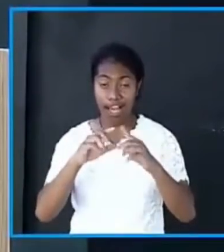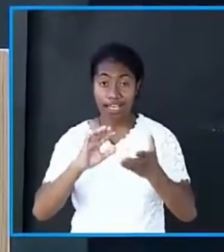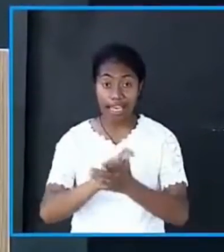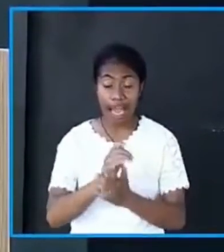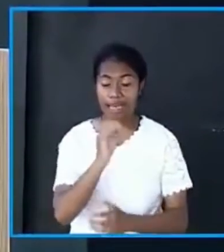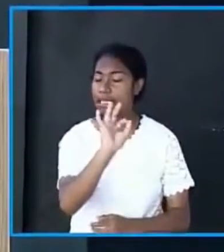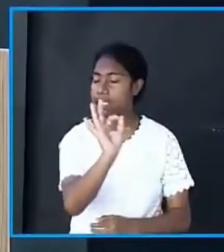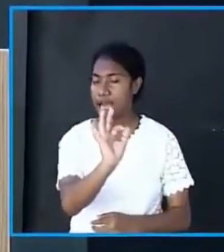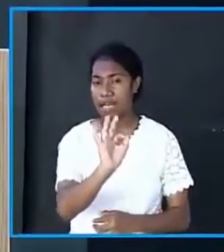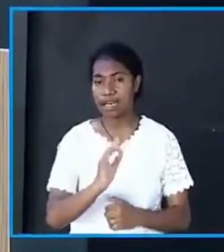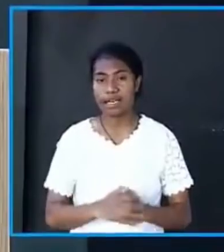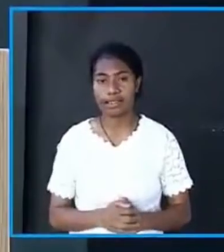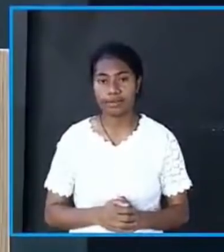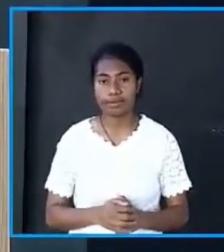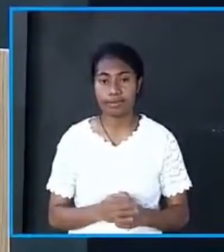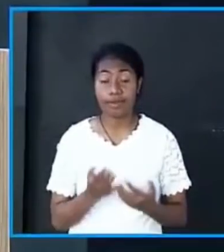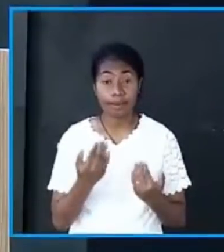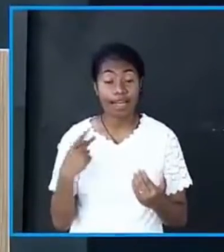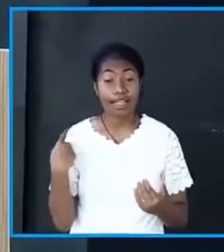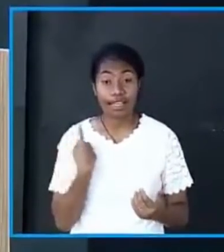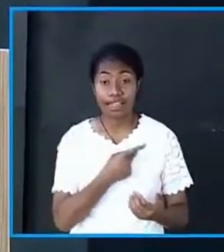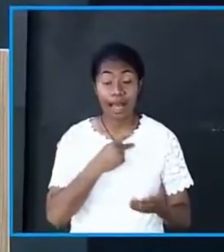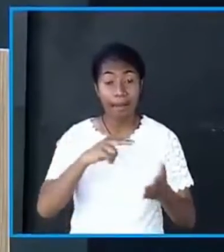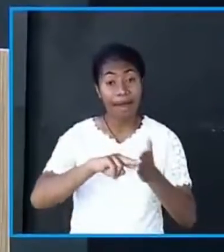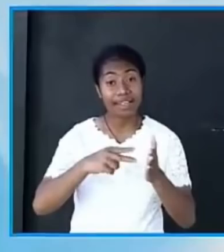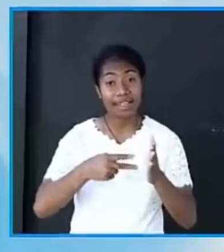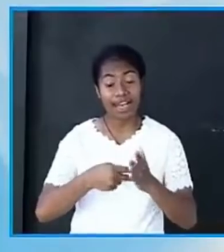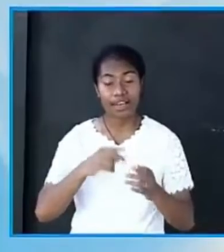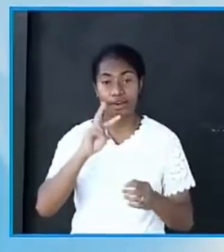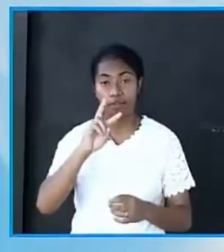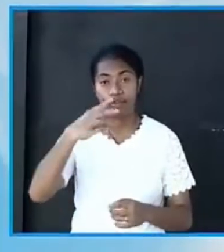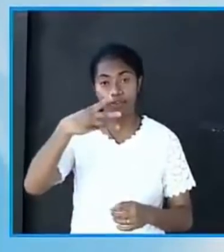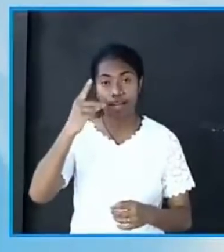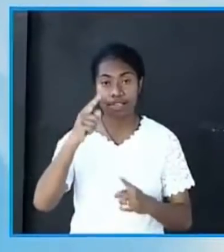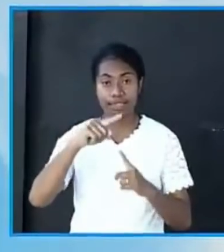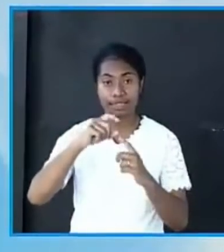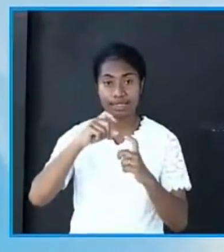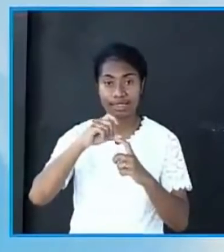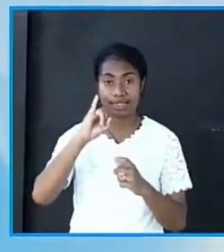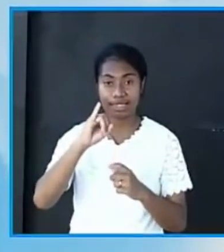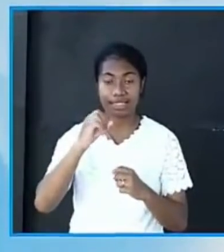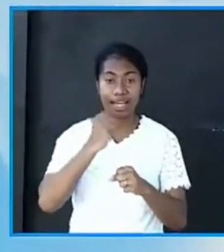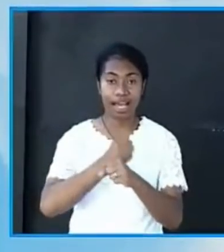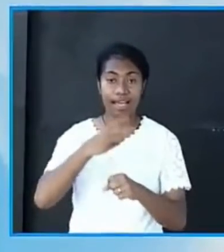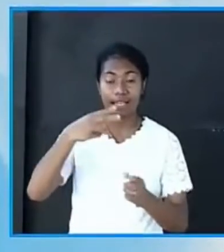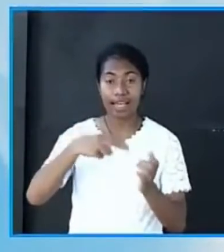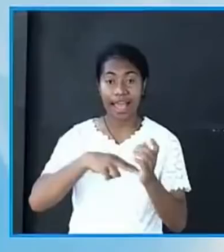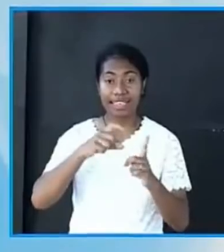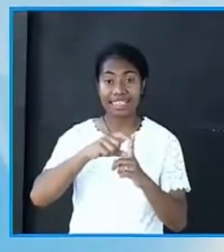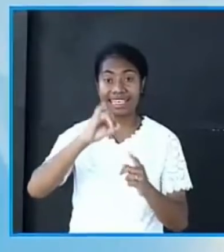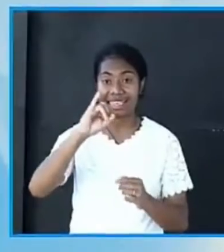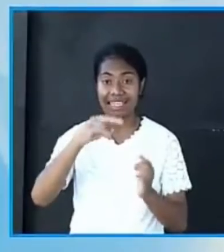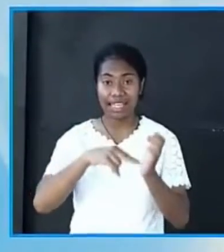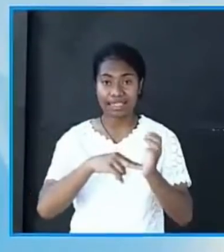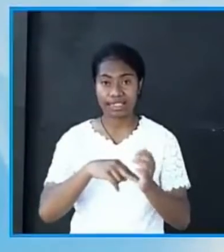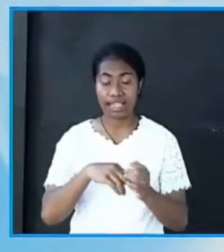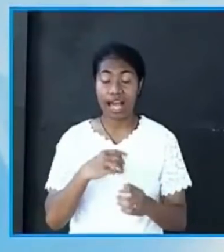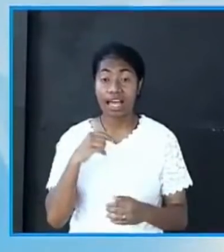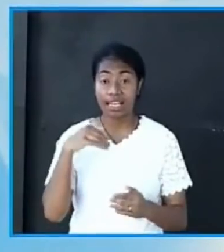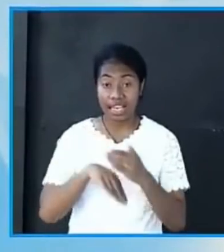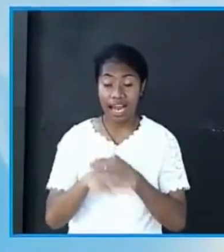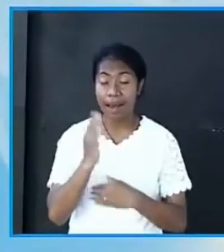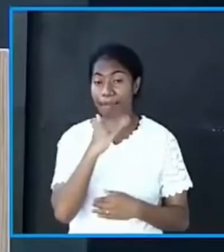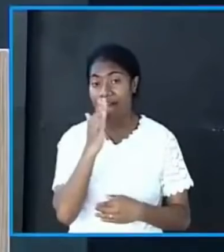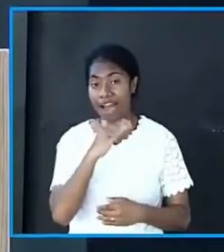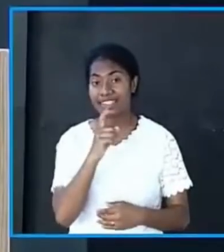misalnya dengan versi King James dia mengatakan Awards in its after Tower light ya